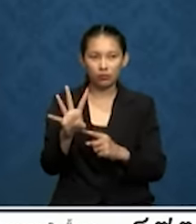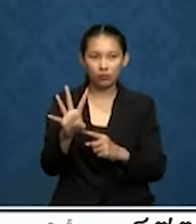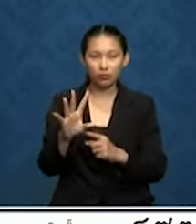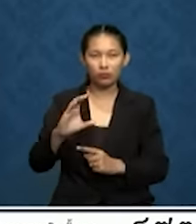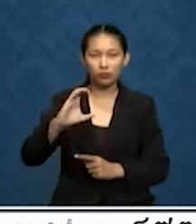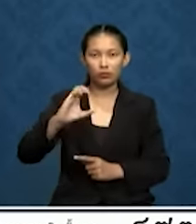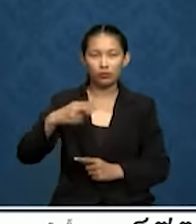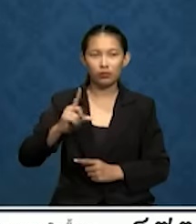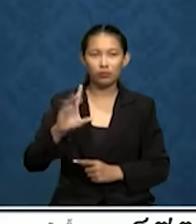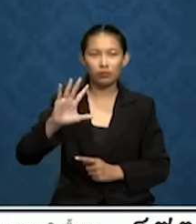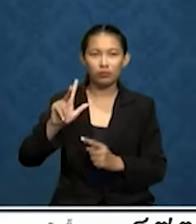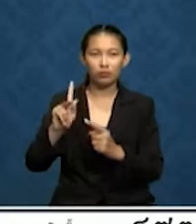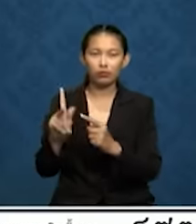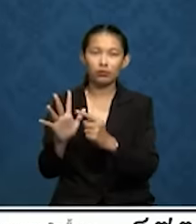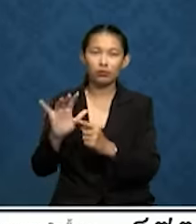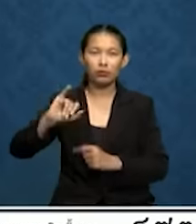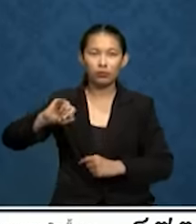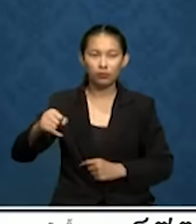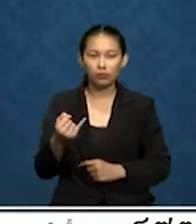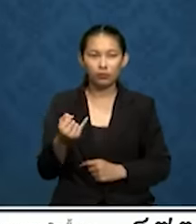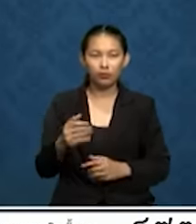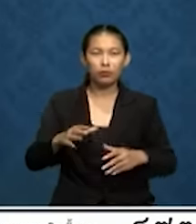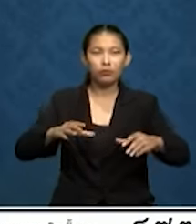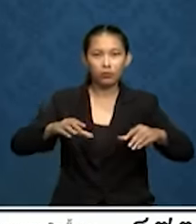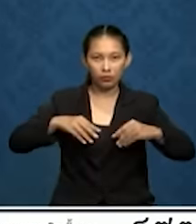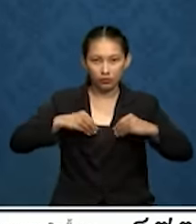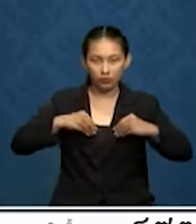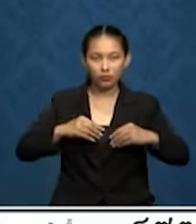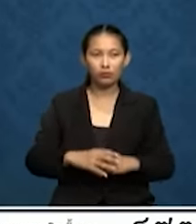กาจพัฒนกิจวิบูล เห็นชอบครับ